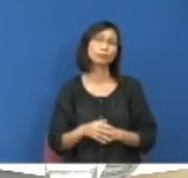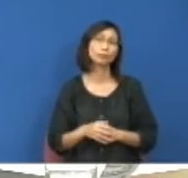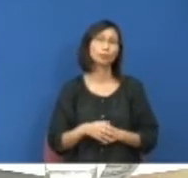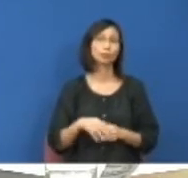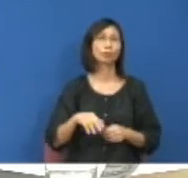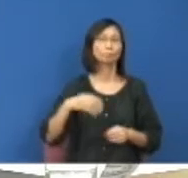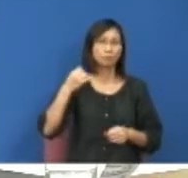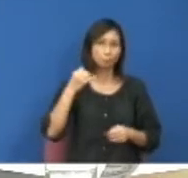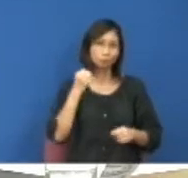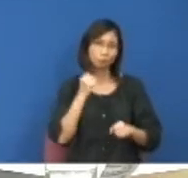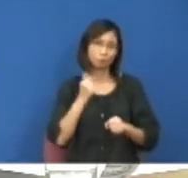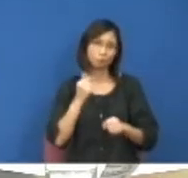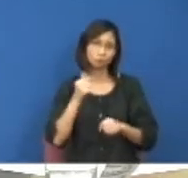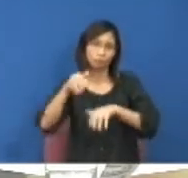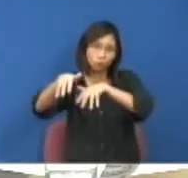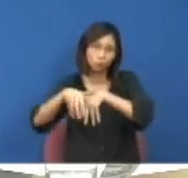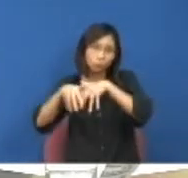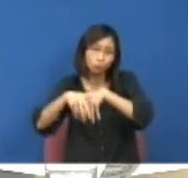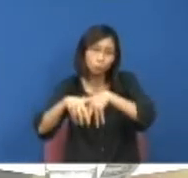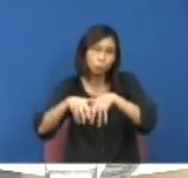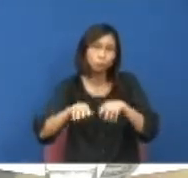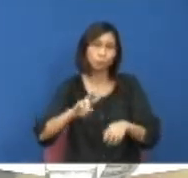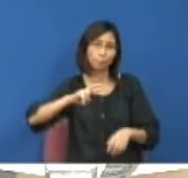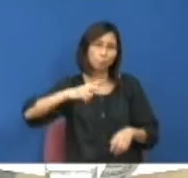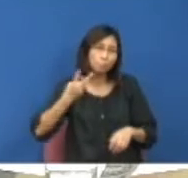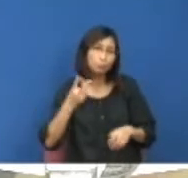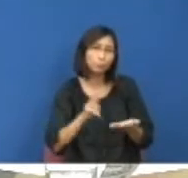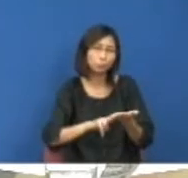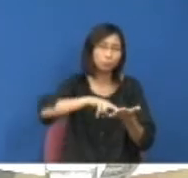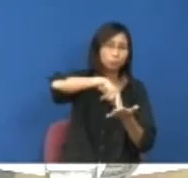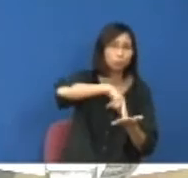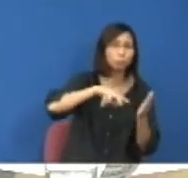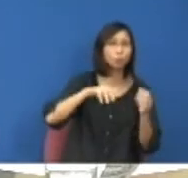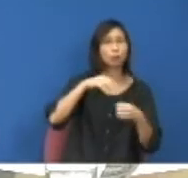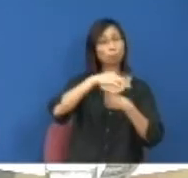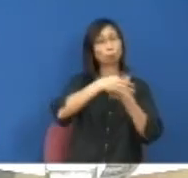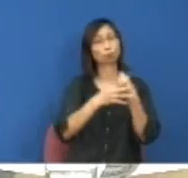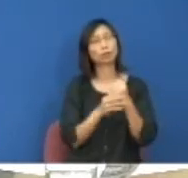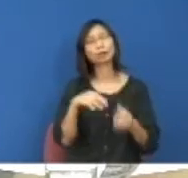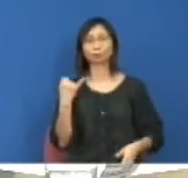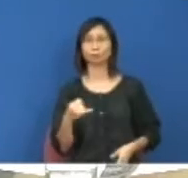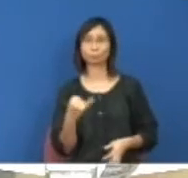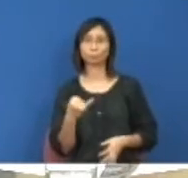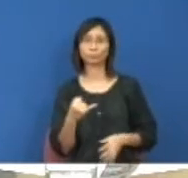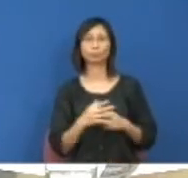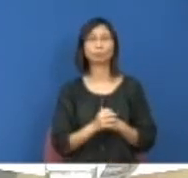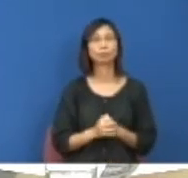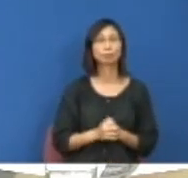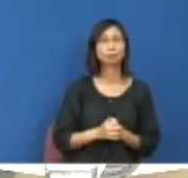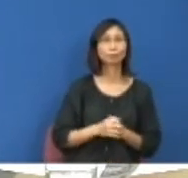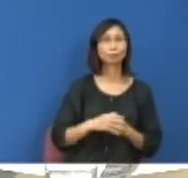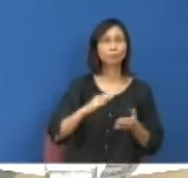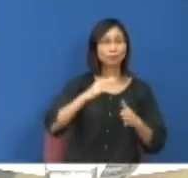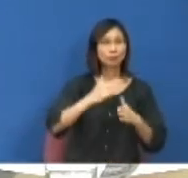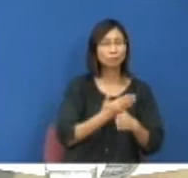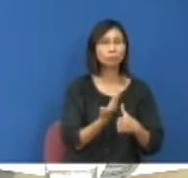噶嘛，已經唔可以噶啦嘛。所以喺某個程度講，所以就話哦，階級嘅形成、階級嘅對立就係因為咁。因為喺